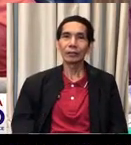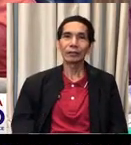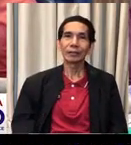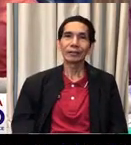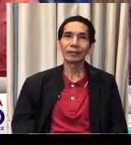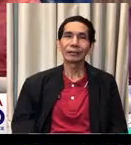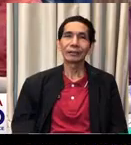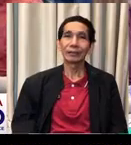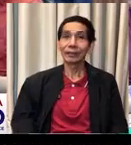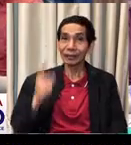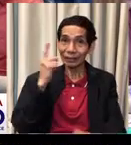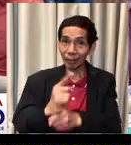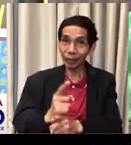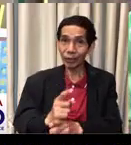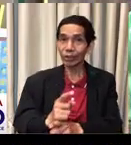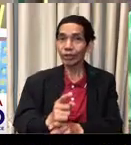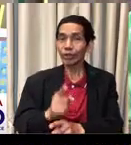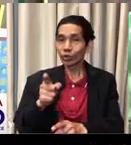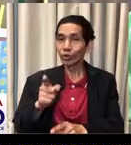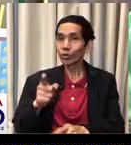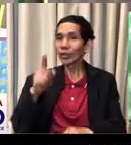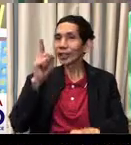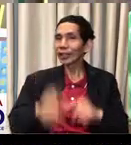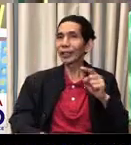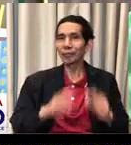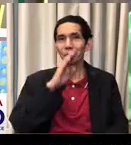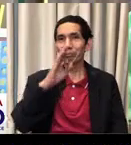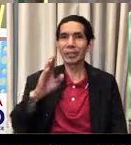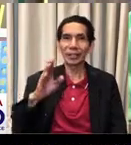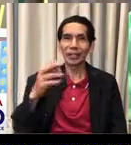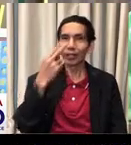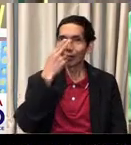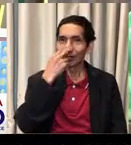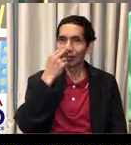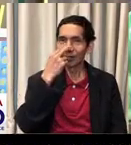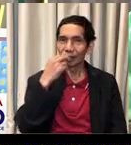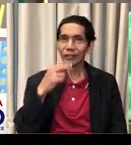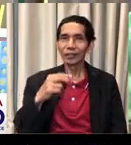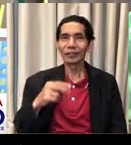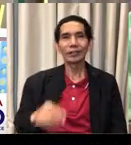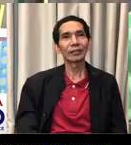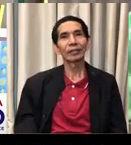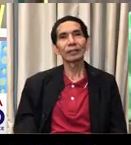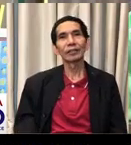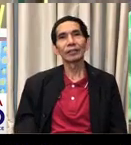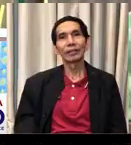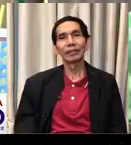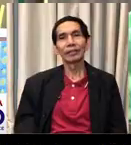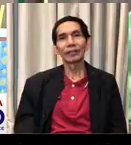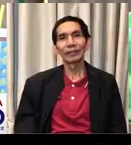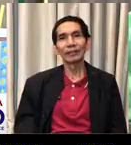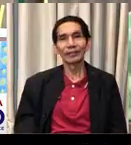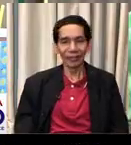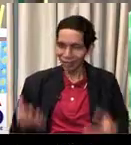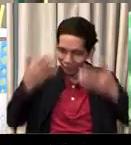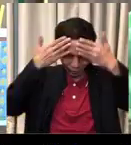Oh. Tama ba? You cannot me. You cannot me. Di ba ako kaya? Di ba yun?